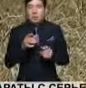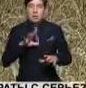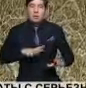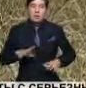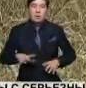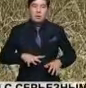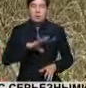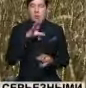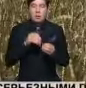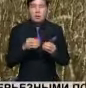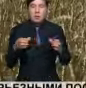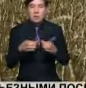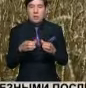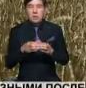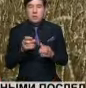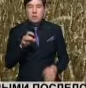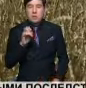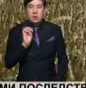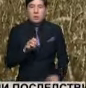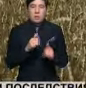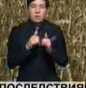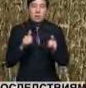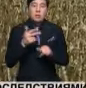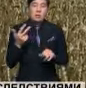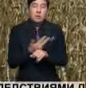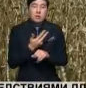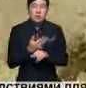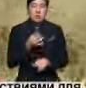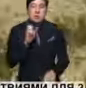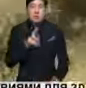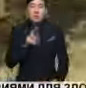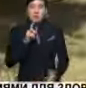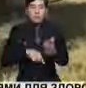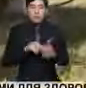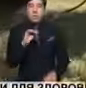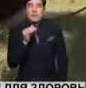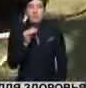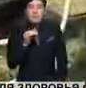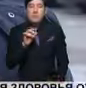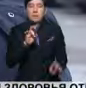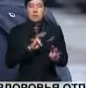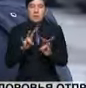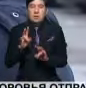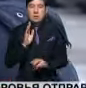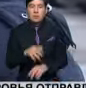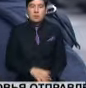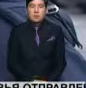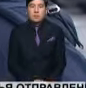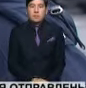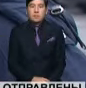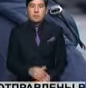Объем финансирования аграрного сектора и без того увеличился в 3 раза. Чиновники убеждены, в феврале цены стабилизируются.